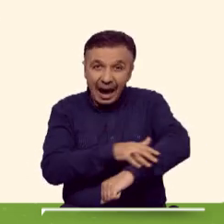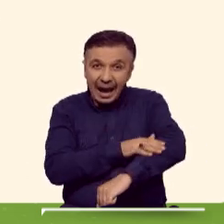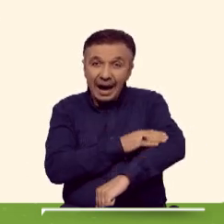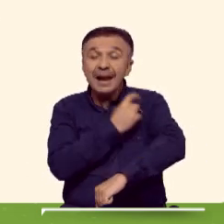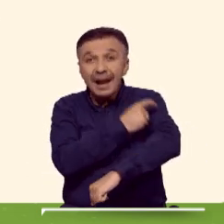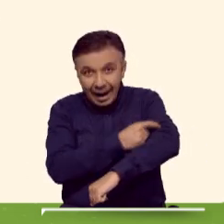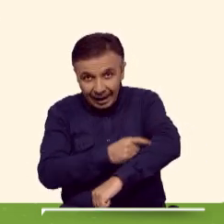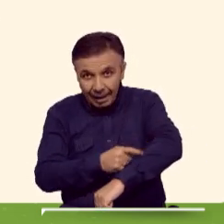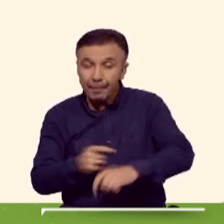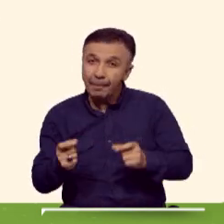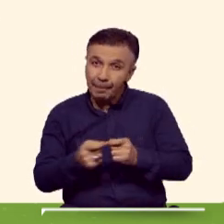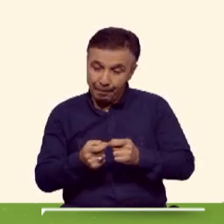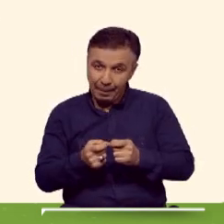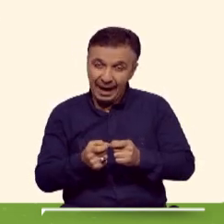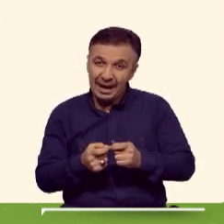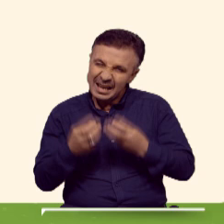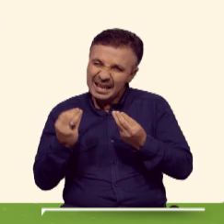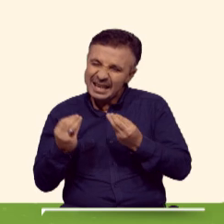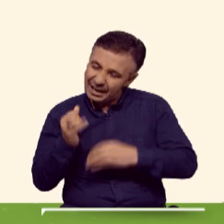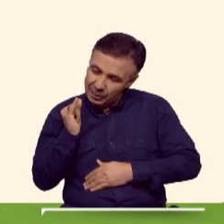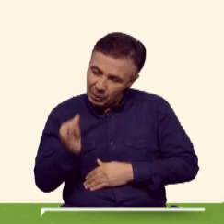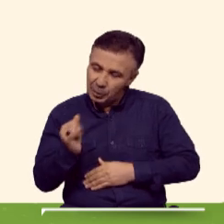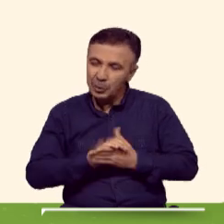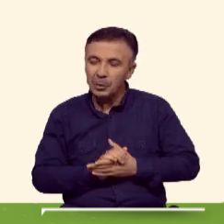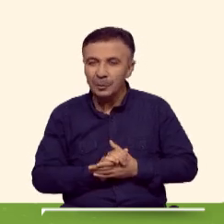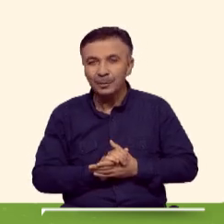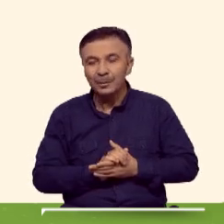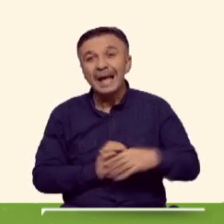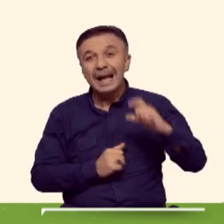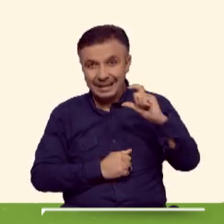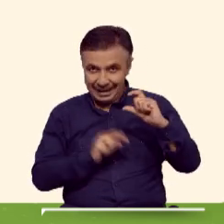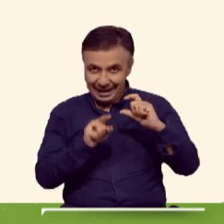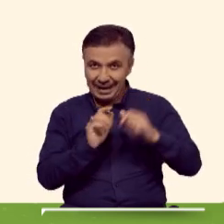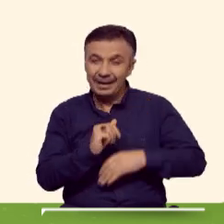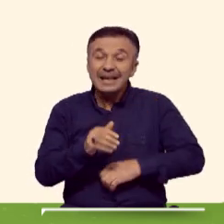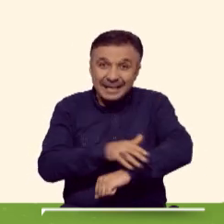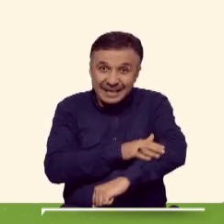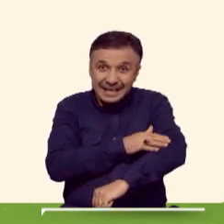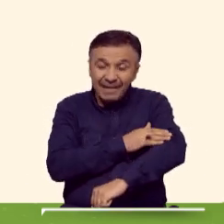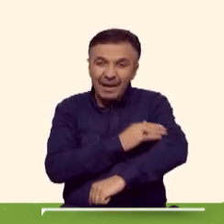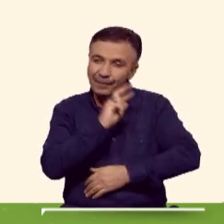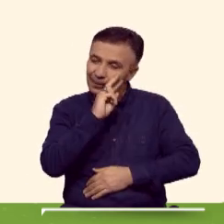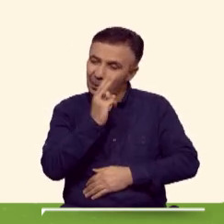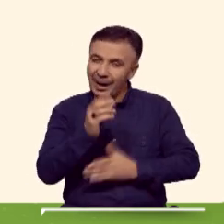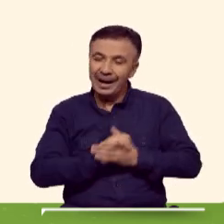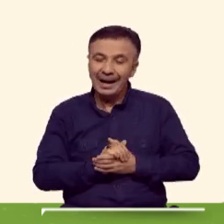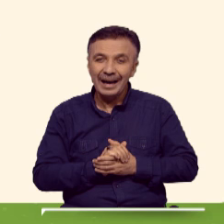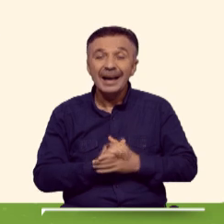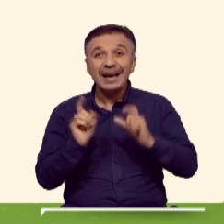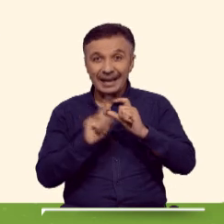haram. B. İyilik, kötülük. C. Sevap, günah.